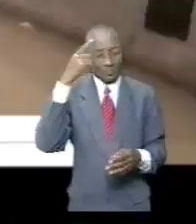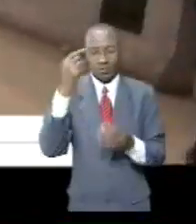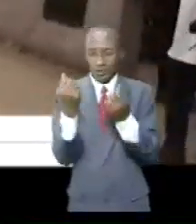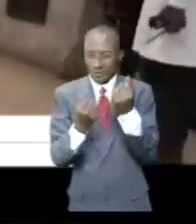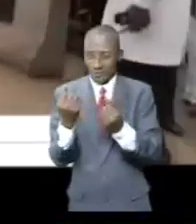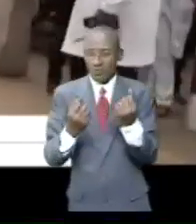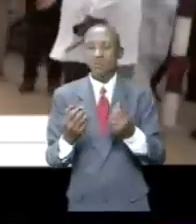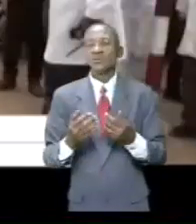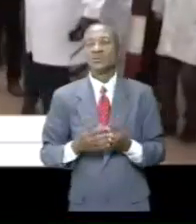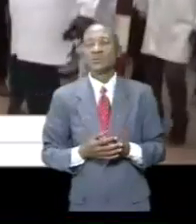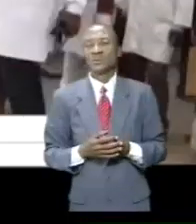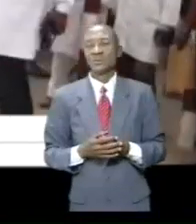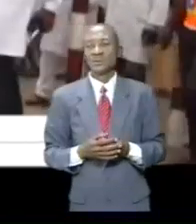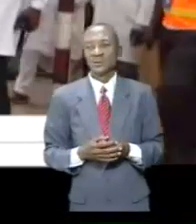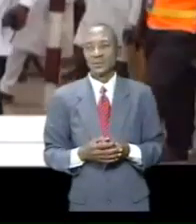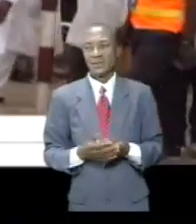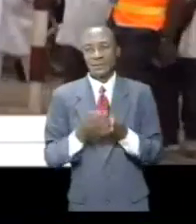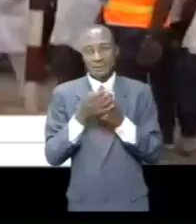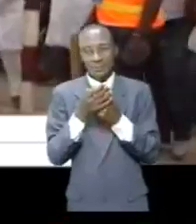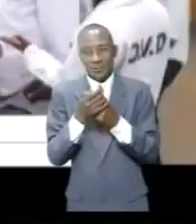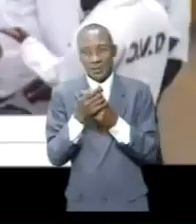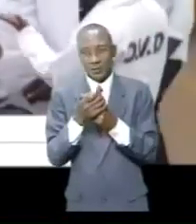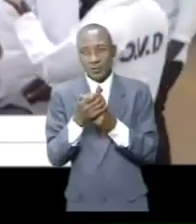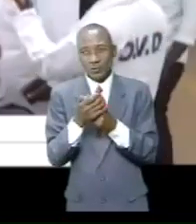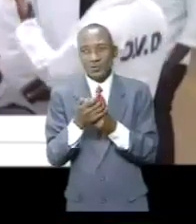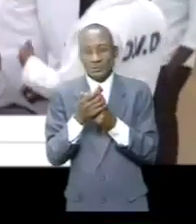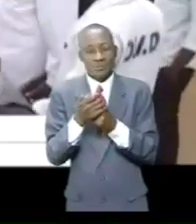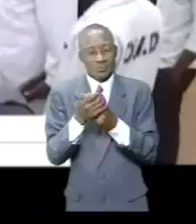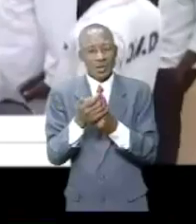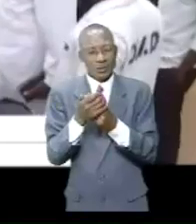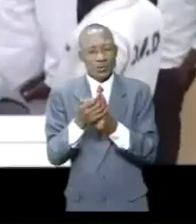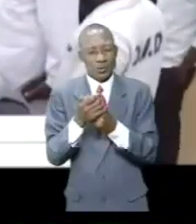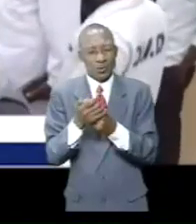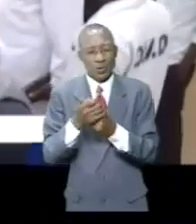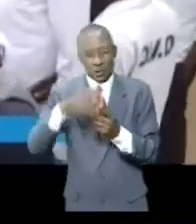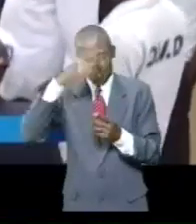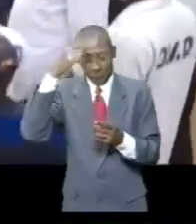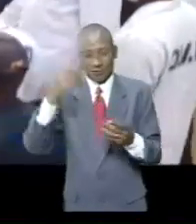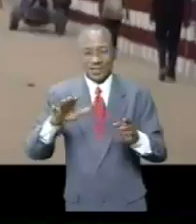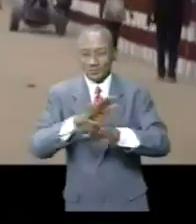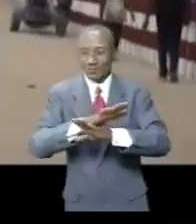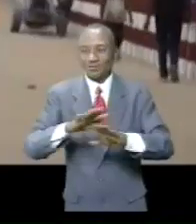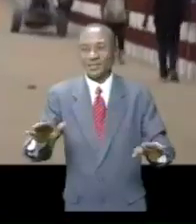bas. D'ici quelques semaines, ce calvaire prendra fin à la grande